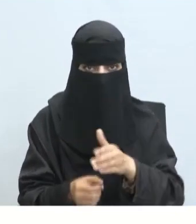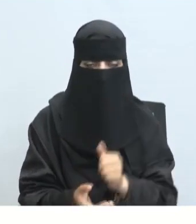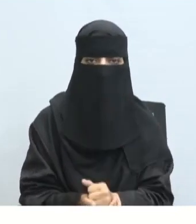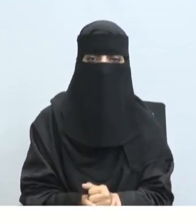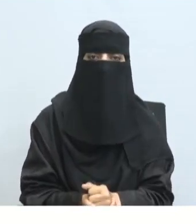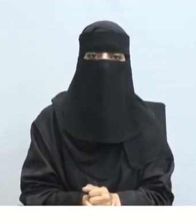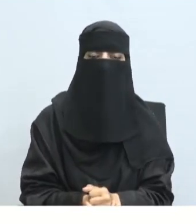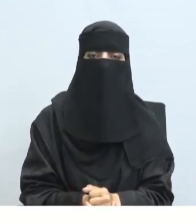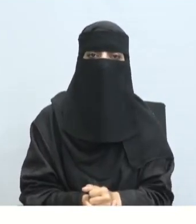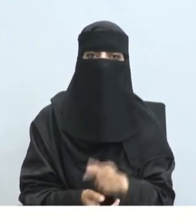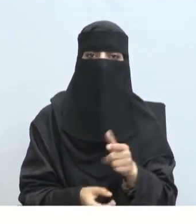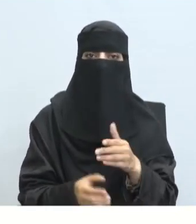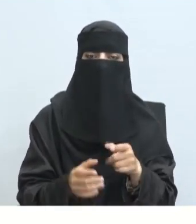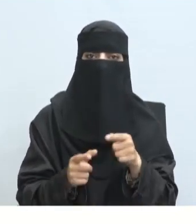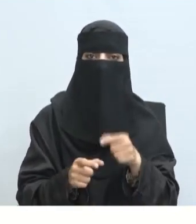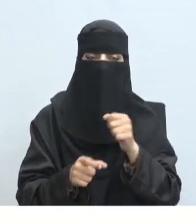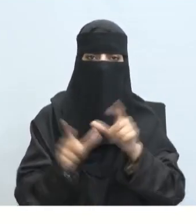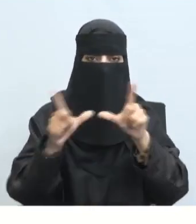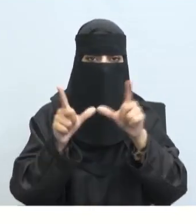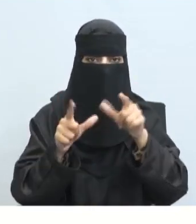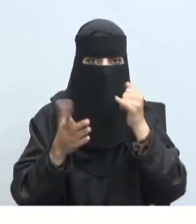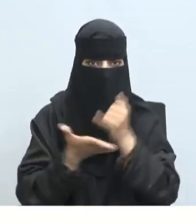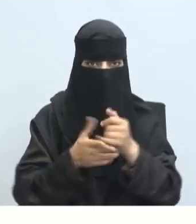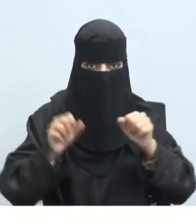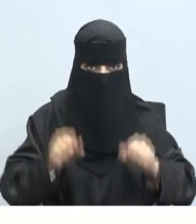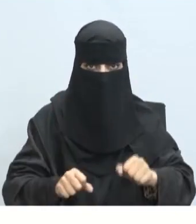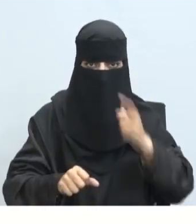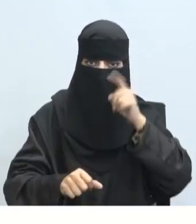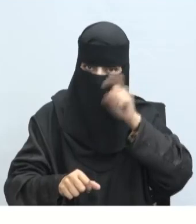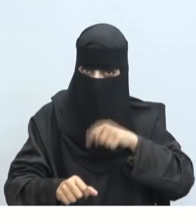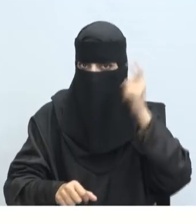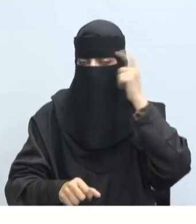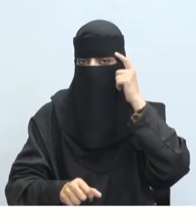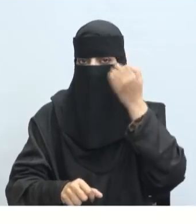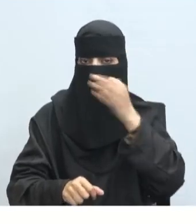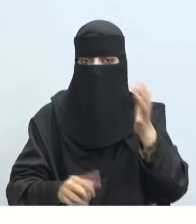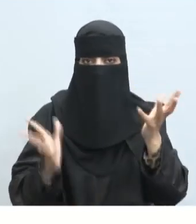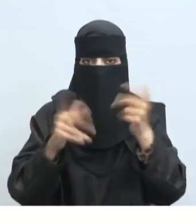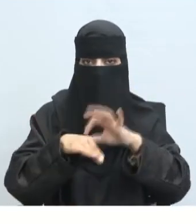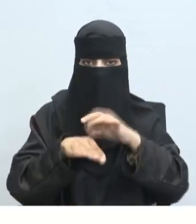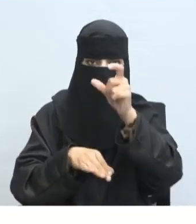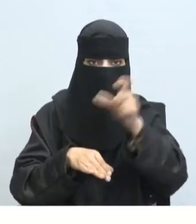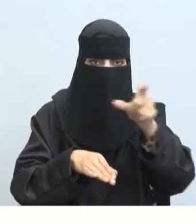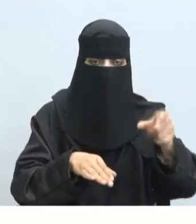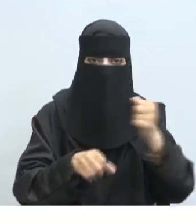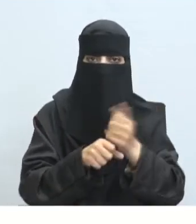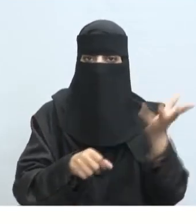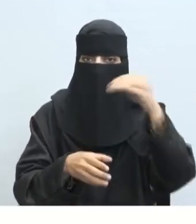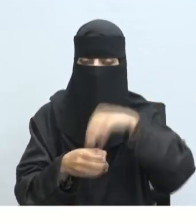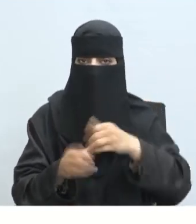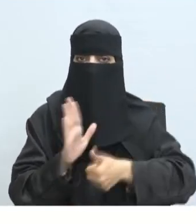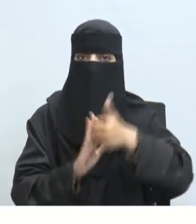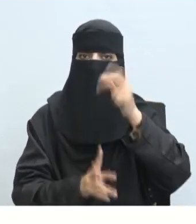وبالتالي ايضا على مستوى لجان اداره الفعاليه لابد ان يتاكدون ان لدينا العدد الكافي لكي ننجح في اداره